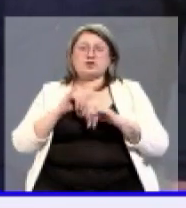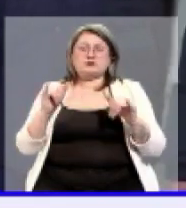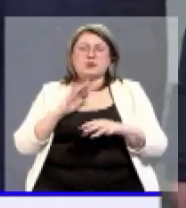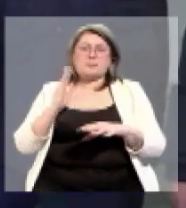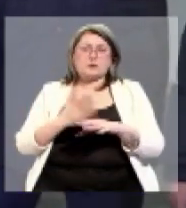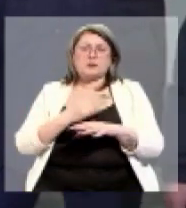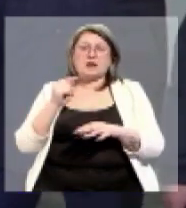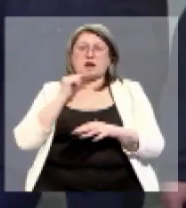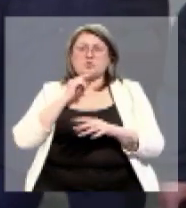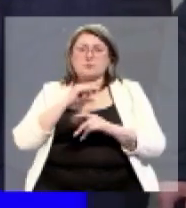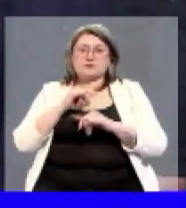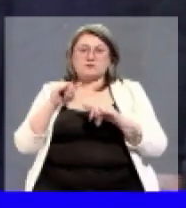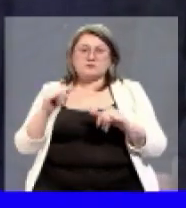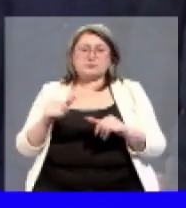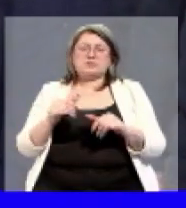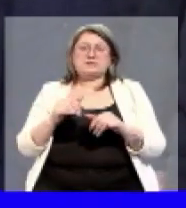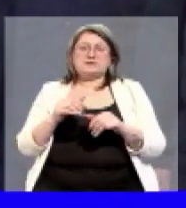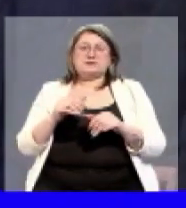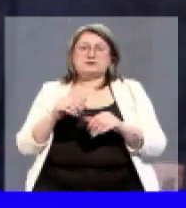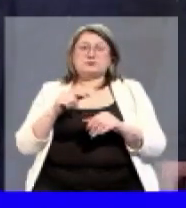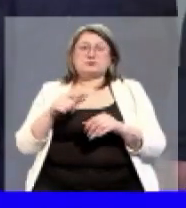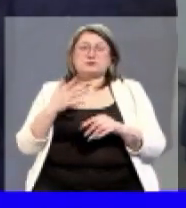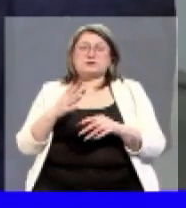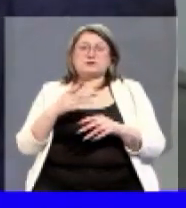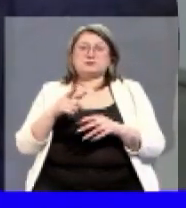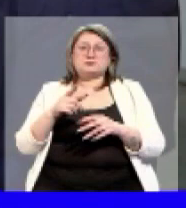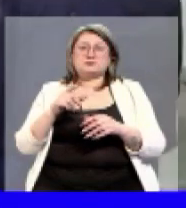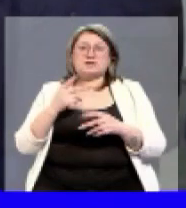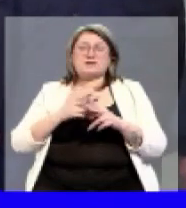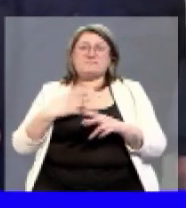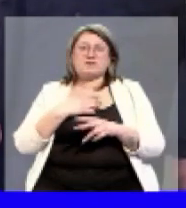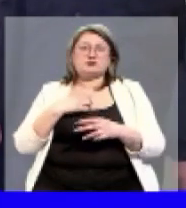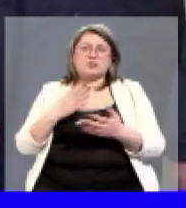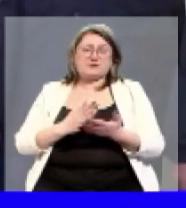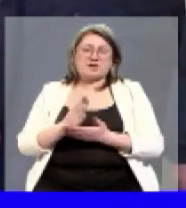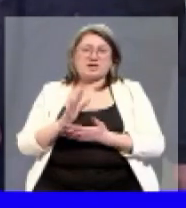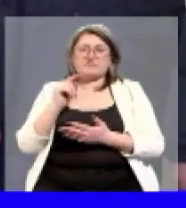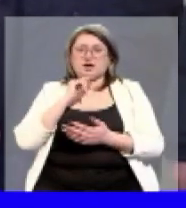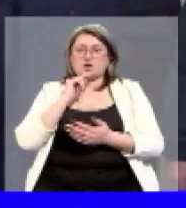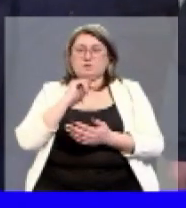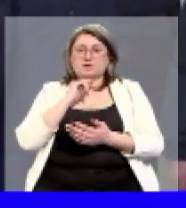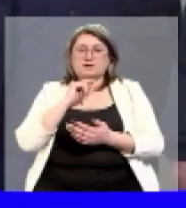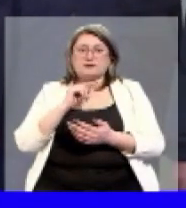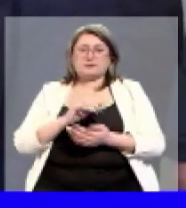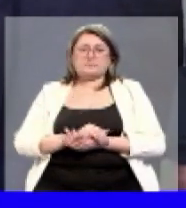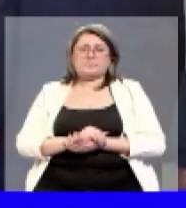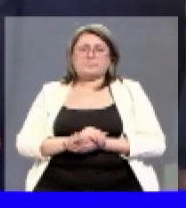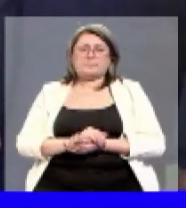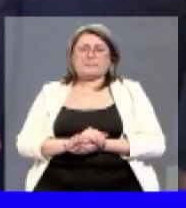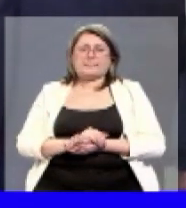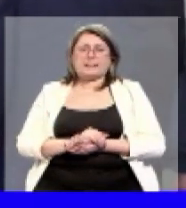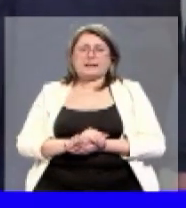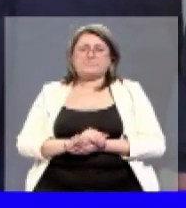отыр. Бұл облыста қайта өңдеу өндірісінің үлесі 45%-ды құрайды. Айтынның арқасы. Ол дегеніміз елдегі экономикалық көрсеткіштерге